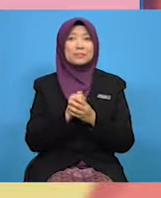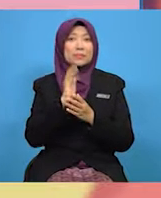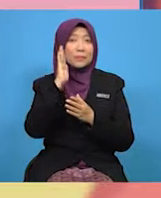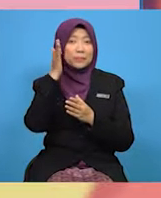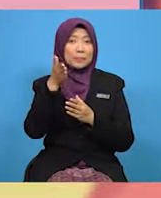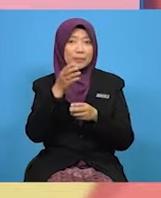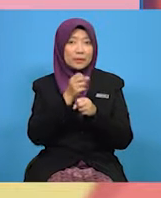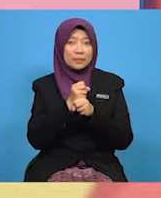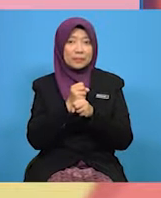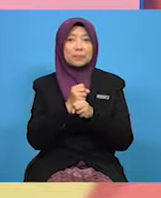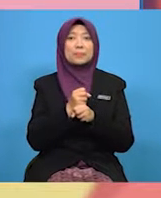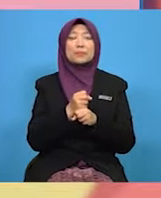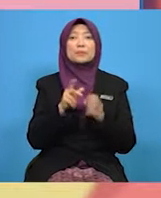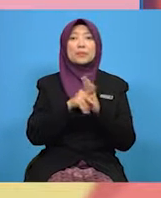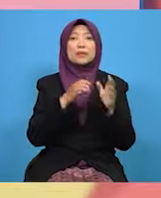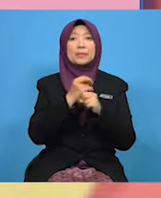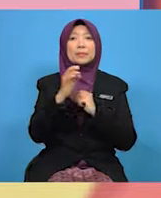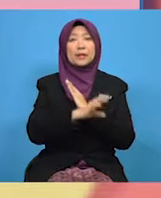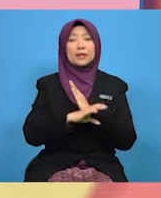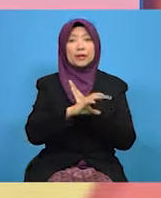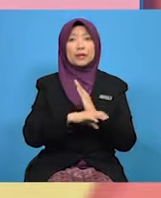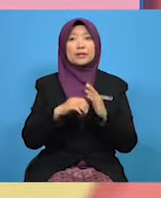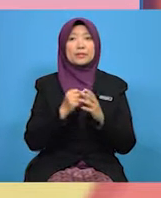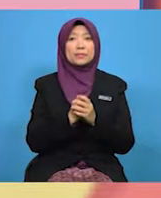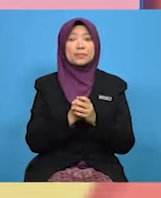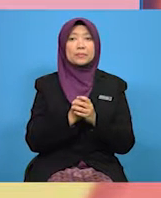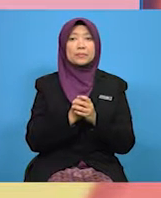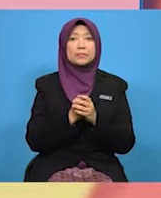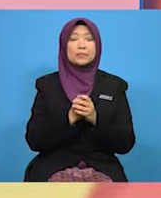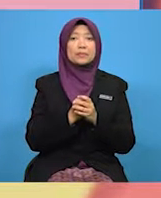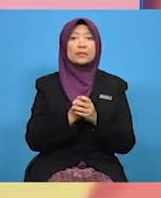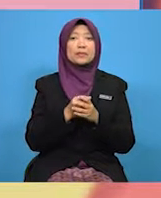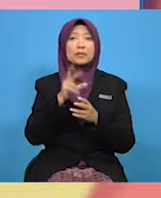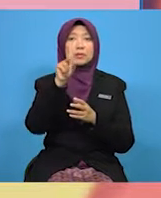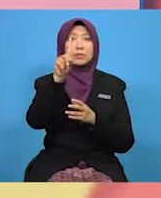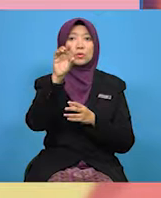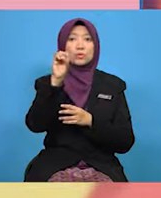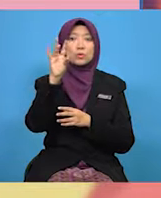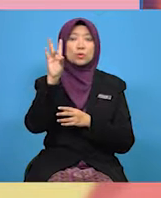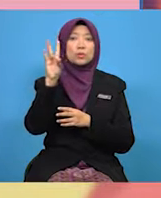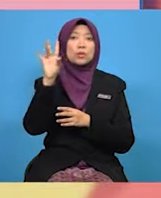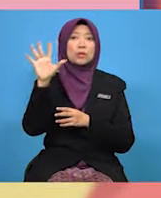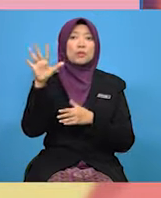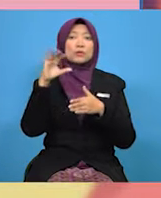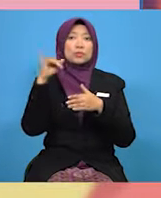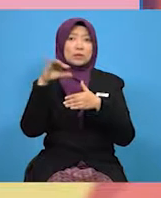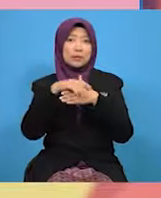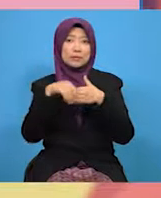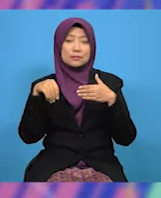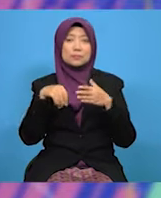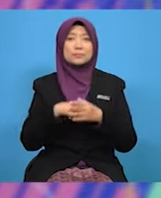akan perolehi pendapatan negara keseimbangan sebanyak rm-1072 juta